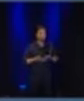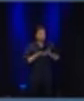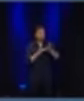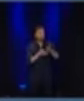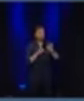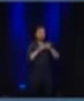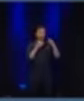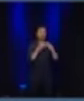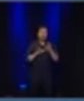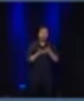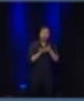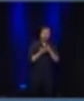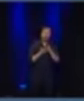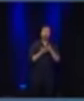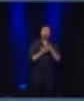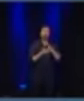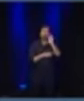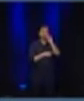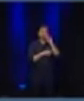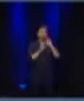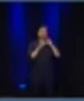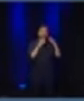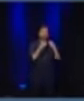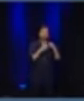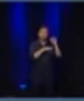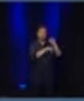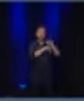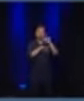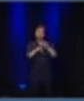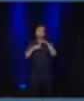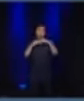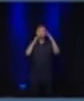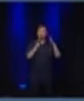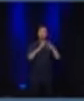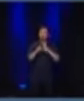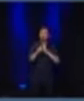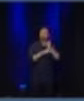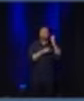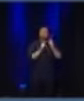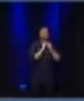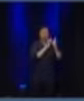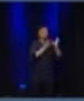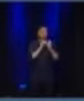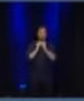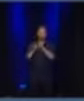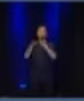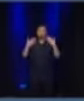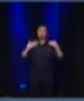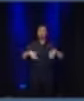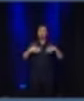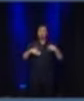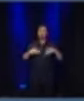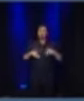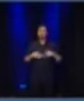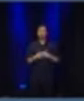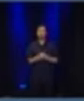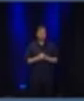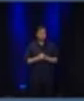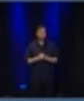familles. On parle d'une cinquantaine de familles qui ont eu des gros dégâts à leur maison. Puis je vais